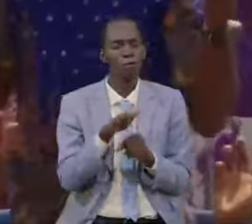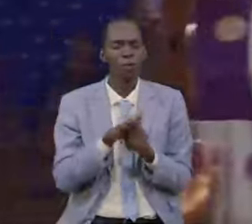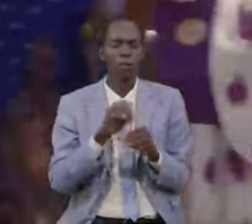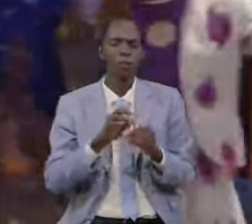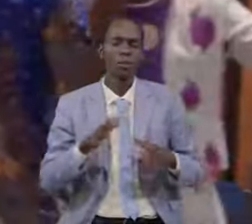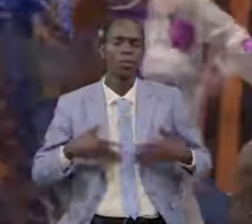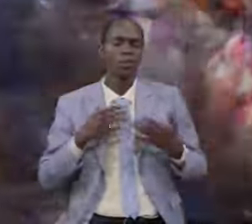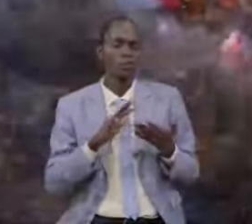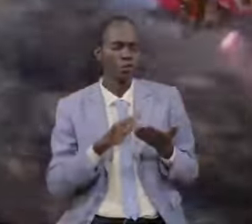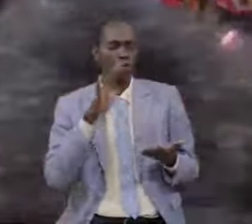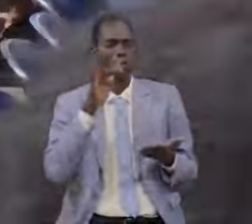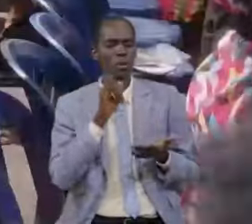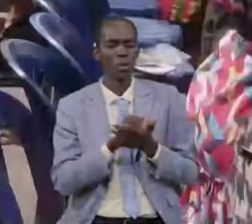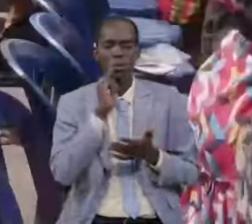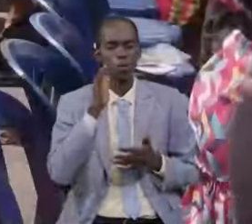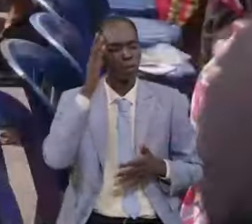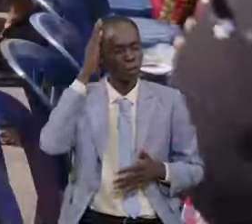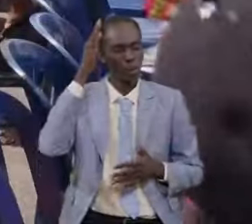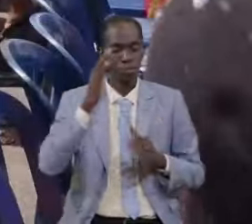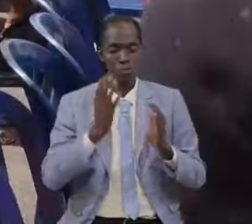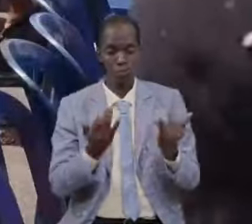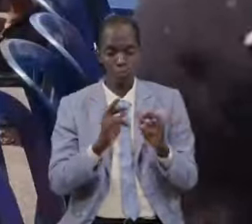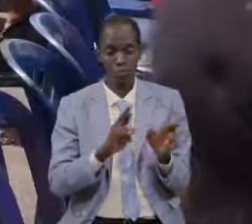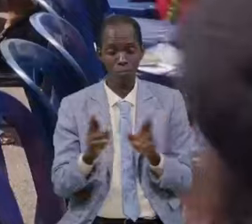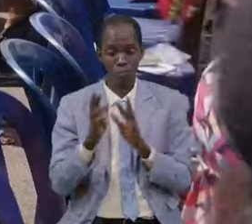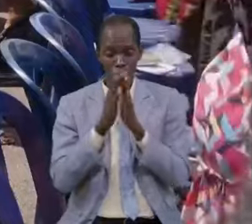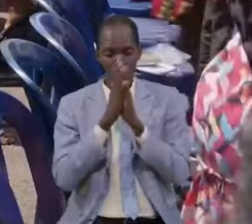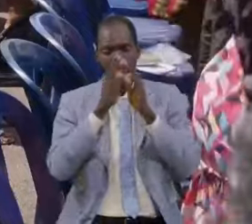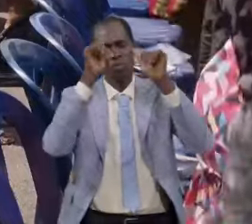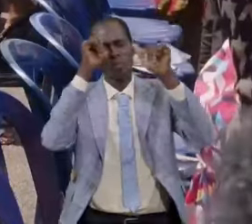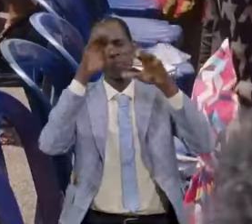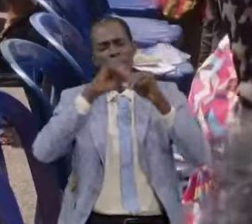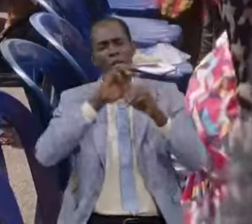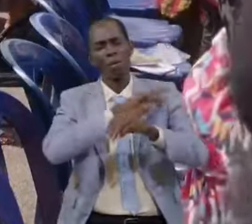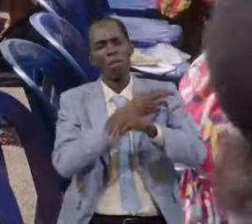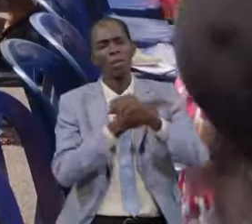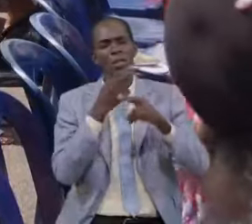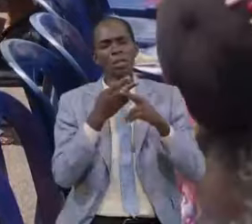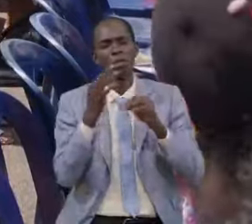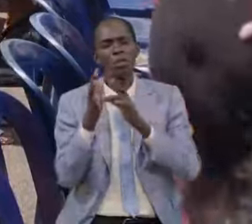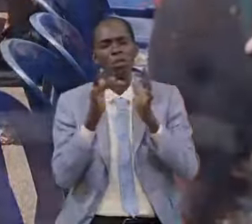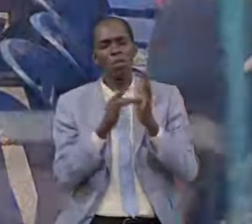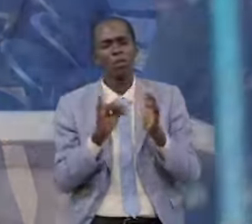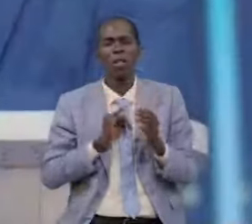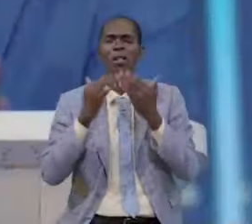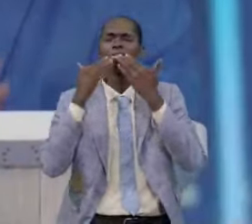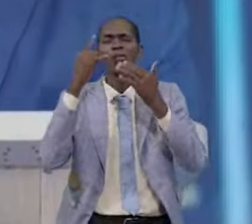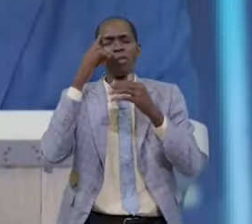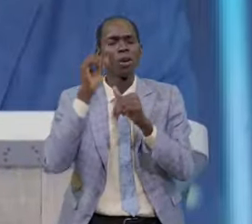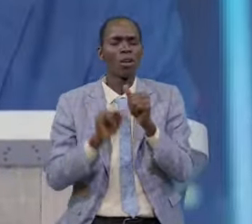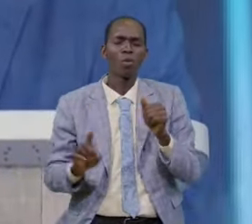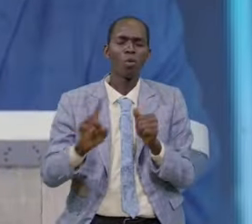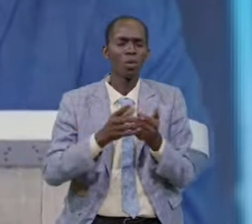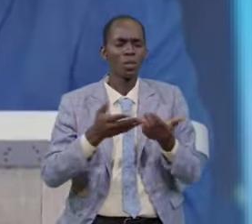destinée. Père, au nom puissant de Jésus, merci pour tous ceux qui sont ici, tous ceux qui sont